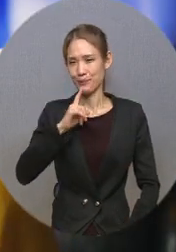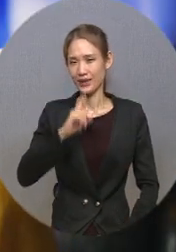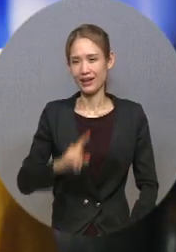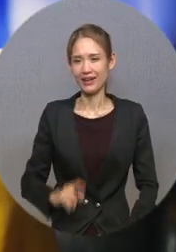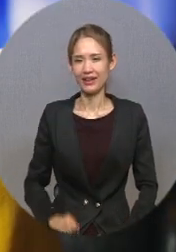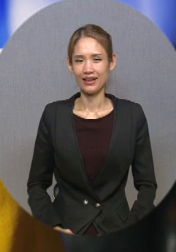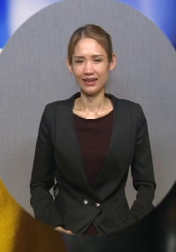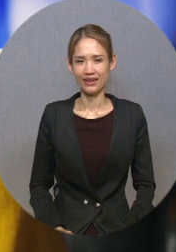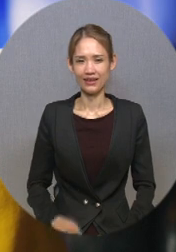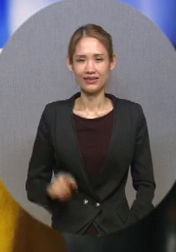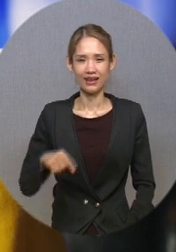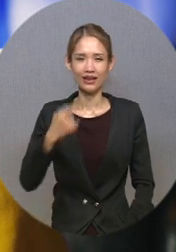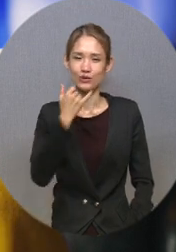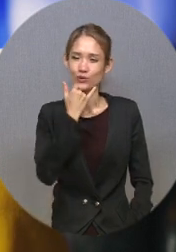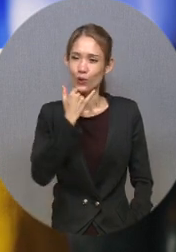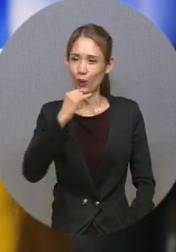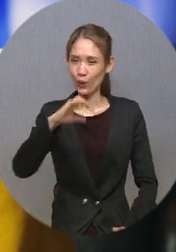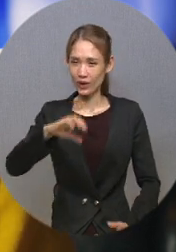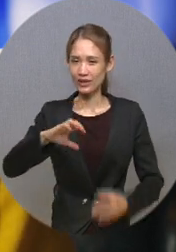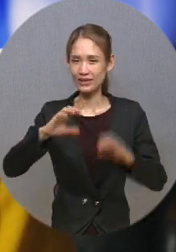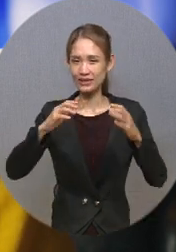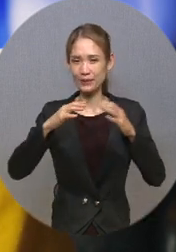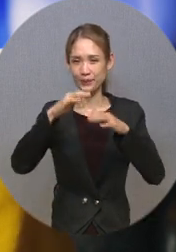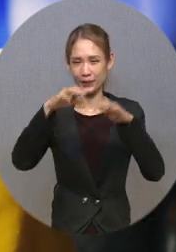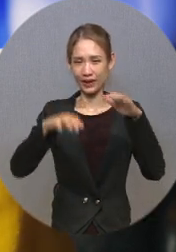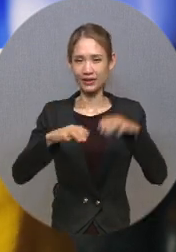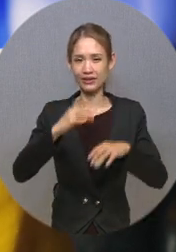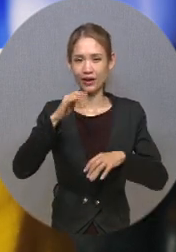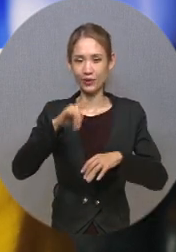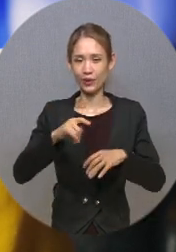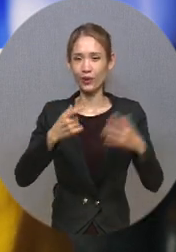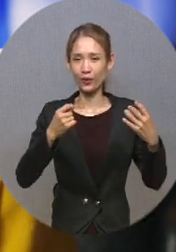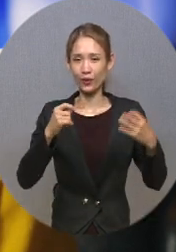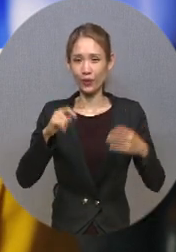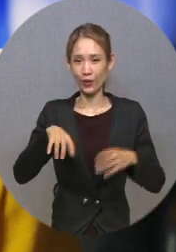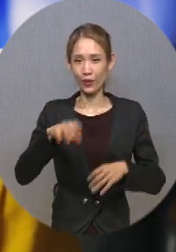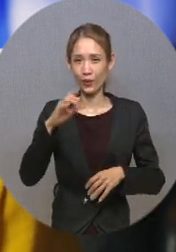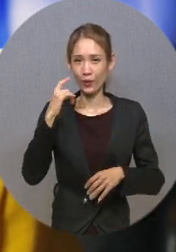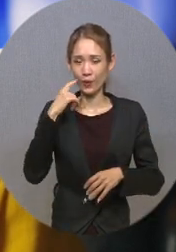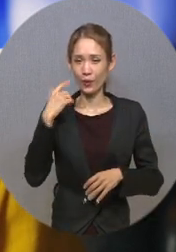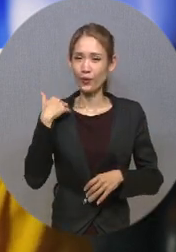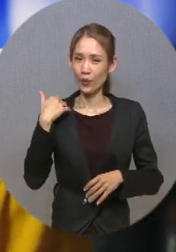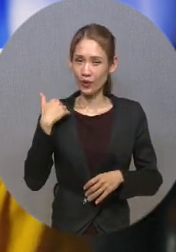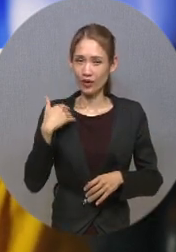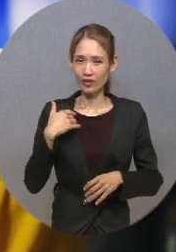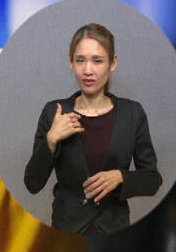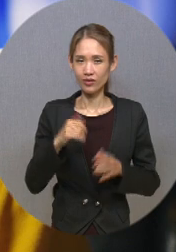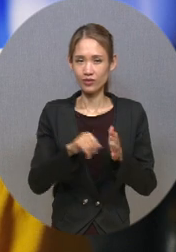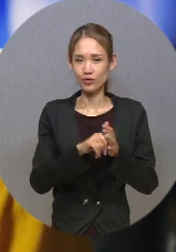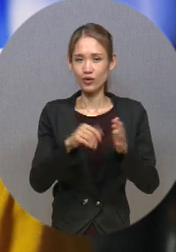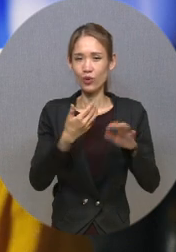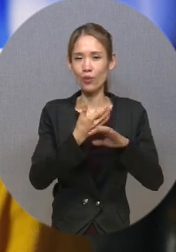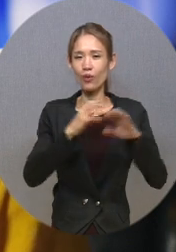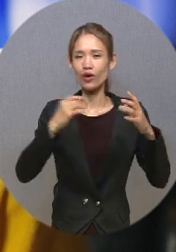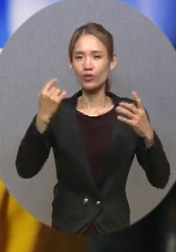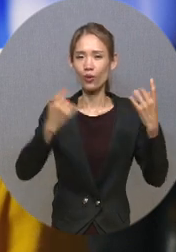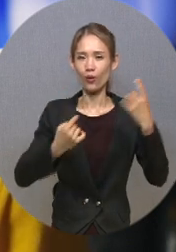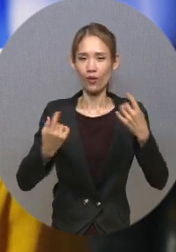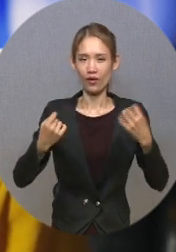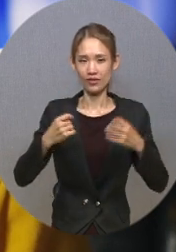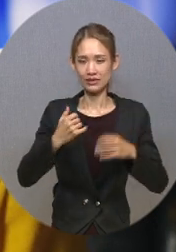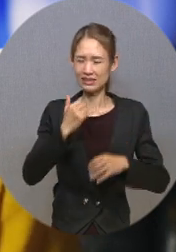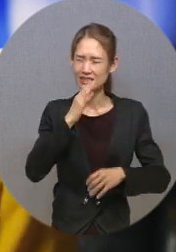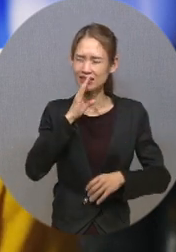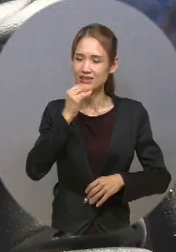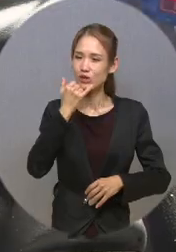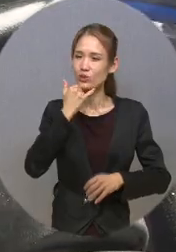장소는 독일 마을인데 남해에 이런 곳이 있는지도 몰랐고 저는 좀 트렌디하고 되게 외국에 온 것 같은 진짜 독일에 온 것